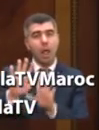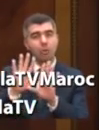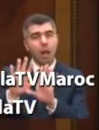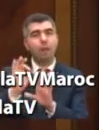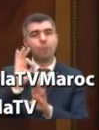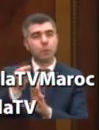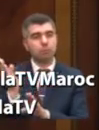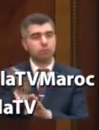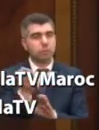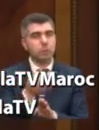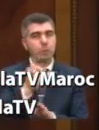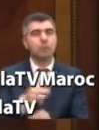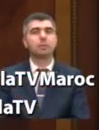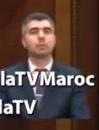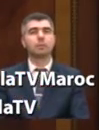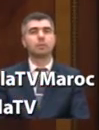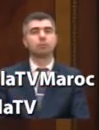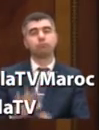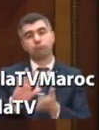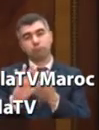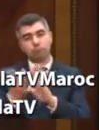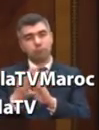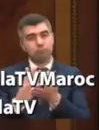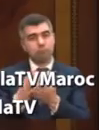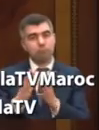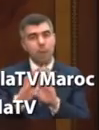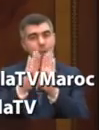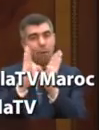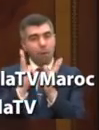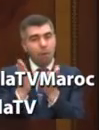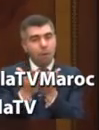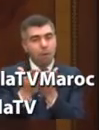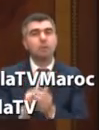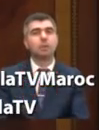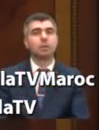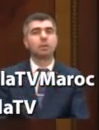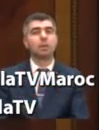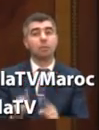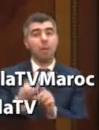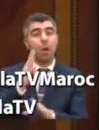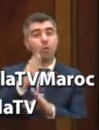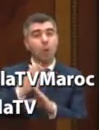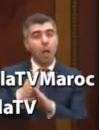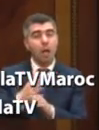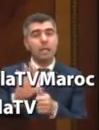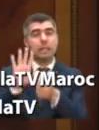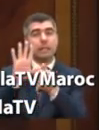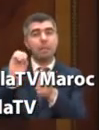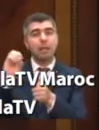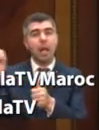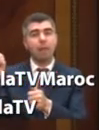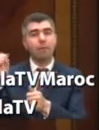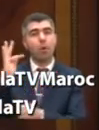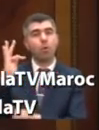وكيتقدر يقدر الإنتاج الإجمالي المتوقع من السكر حوالي 600 ألف طن،